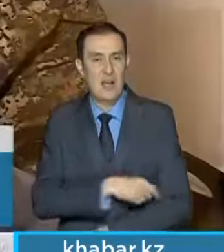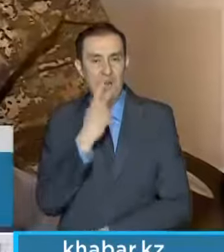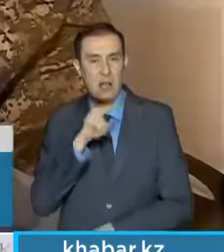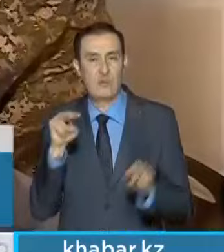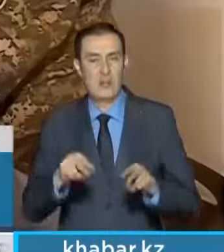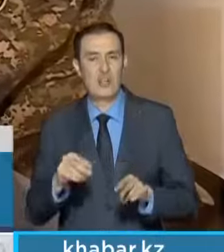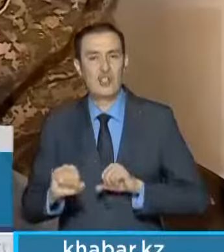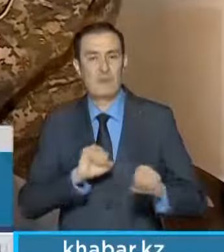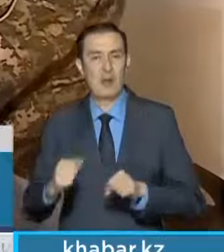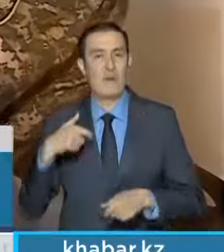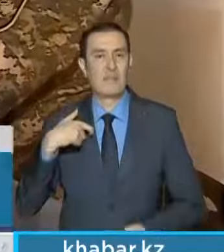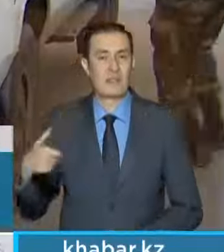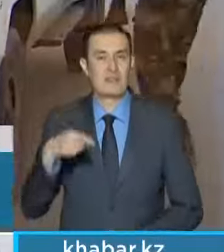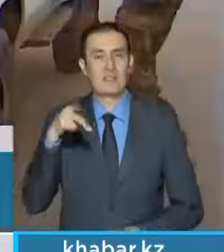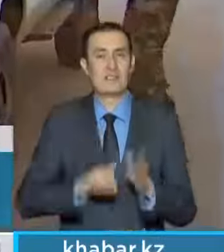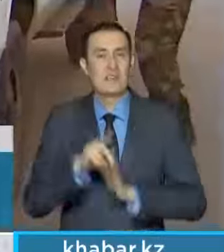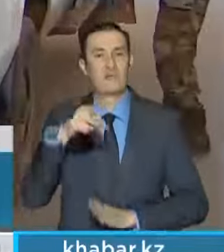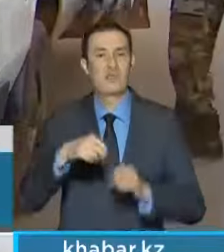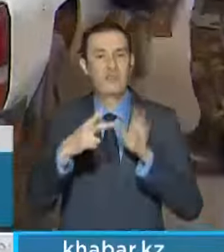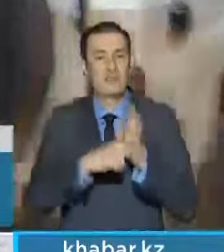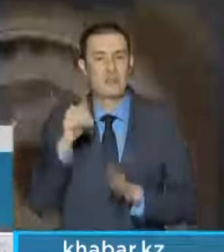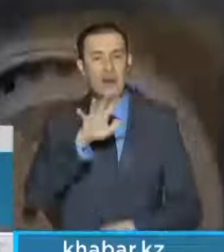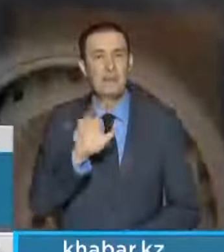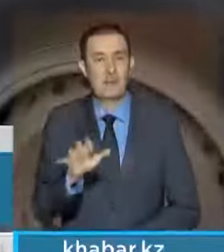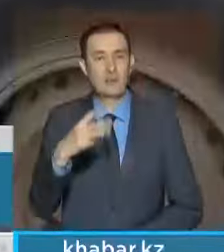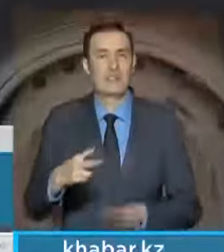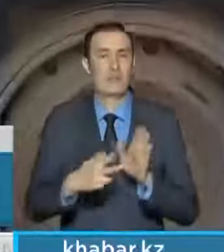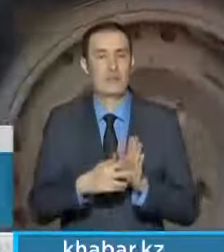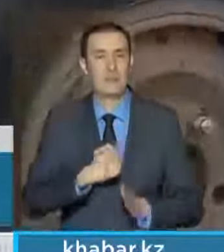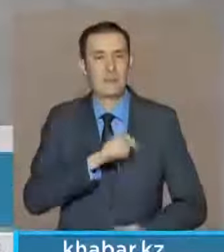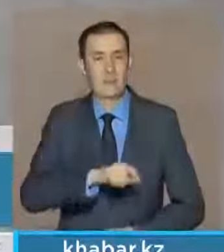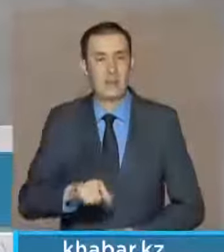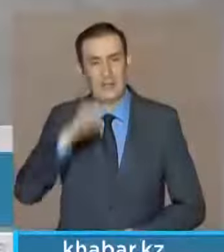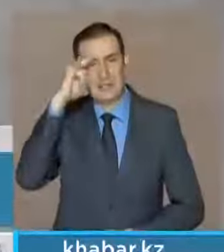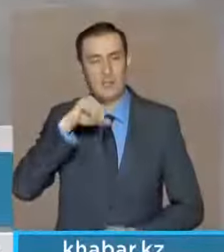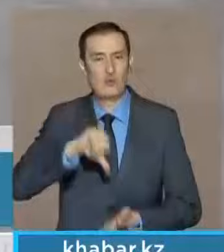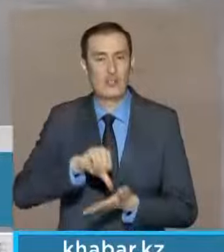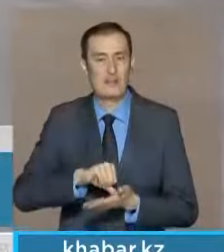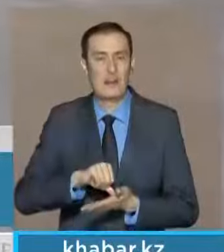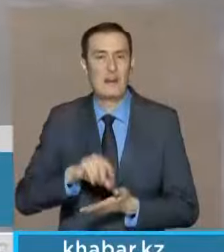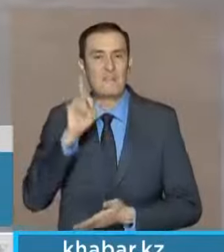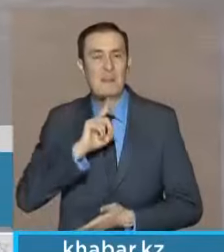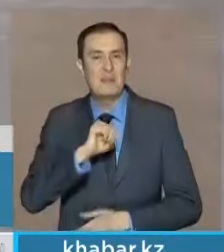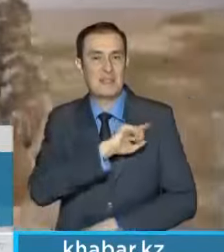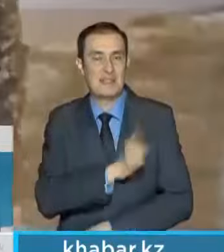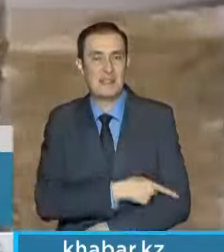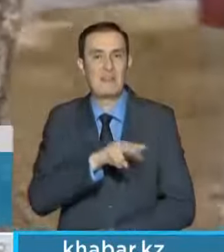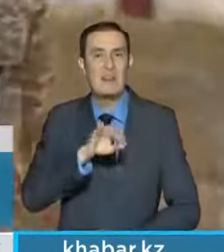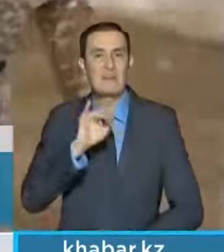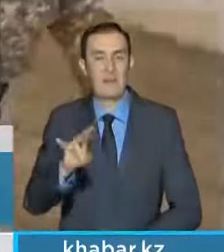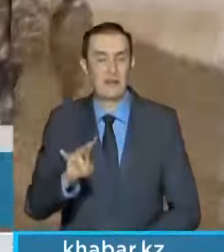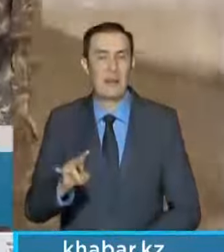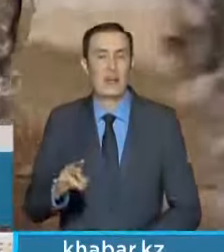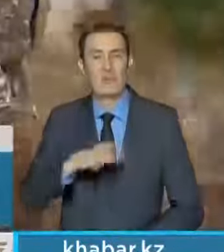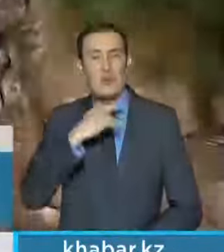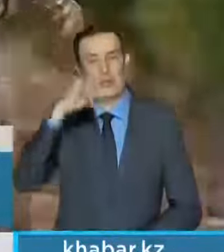и штабных офицеров. С 2018 года 538 казахстанских военнослужащих участвовали в миссии «Временные силы ООН в Ливане».